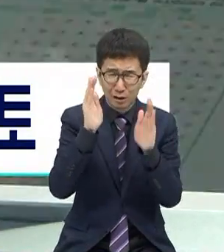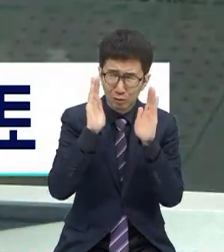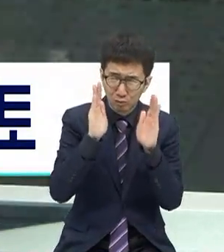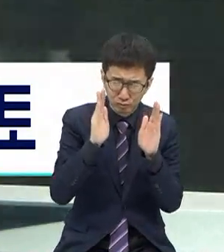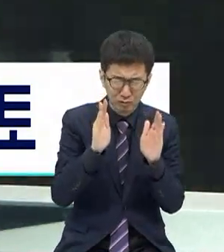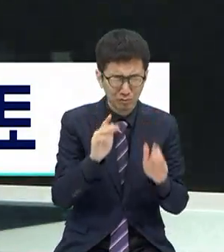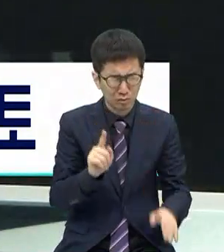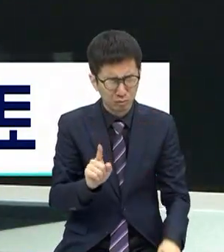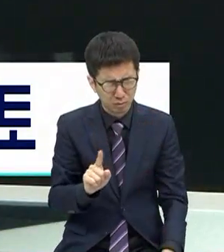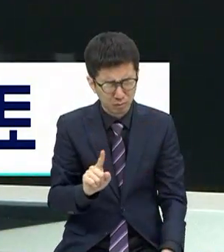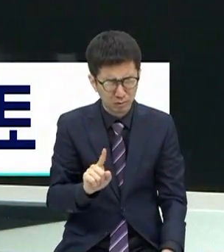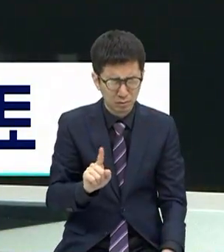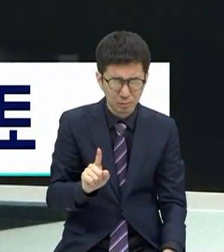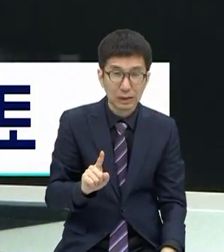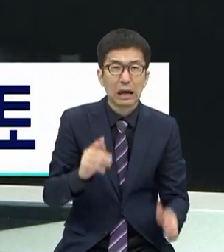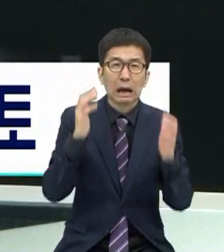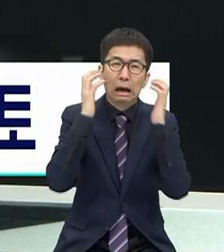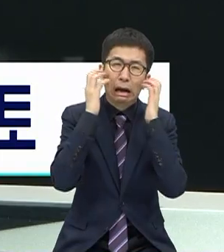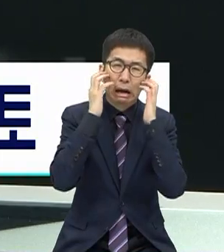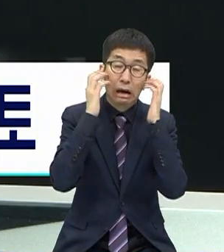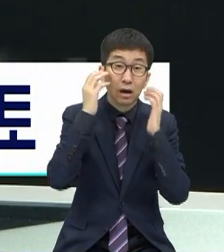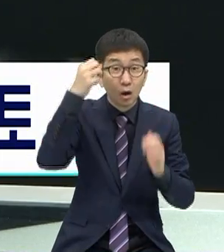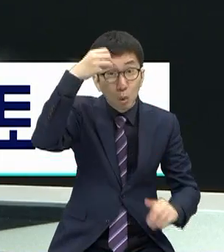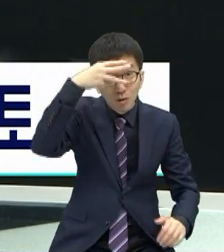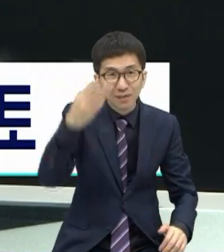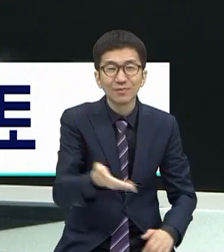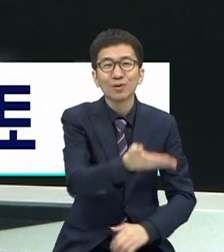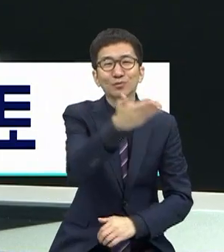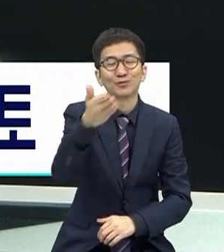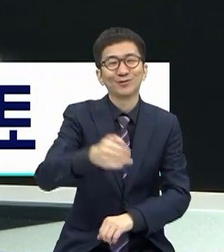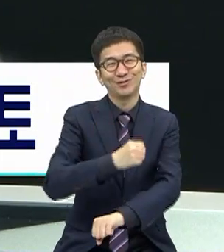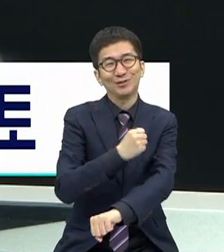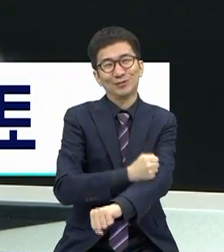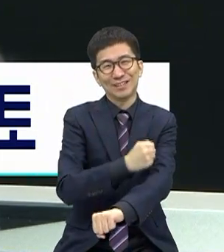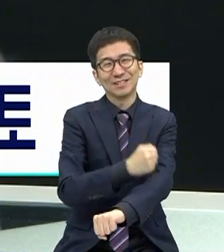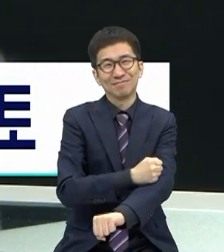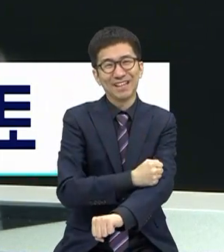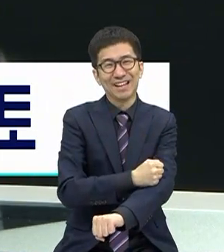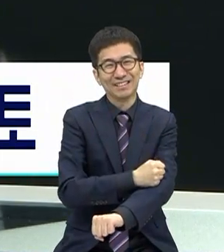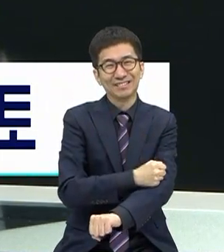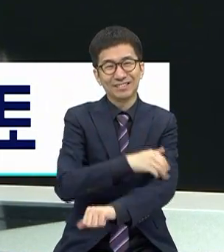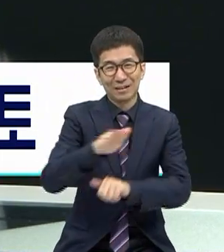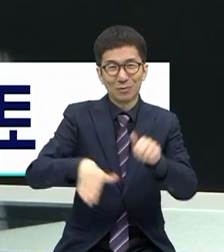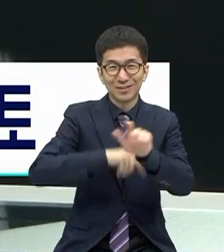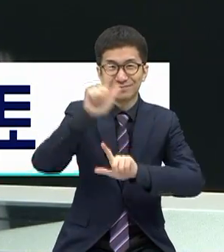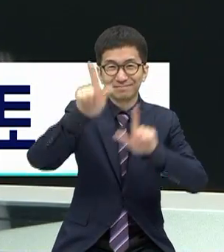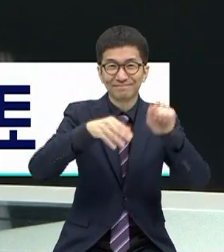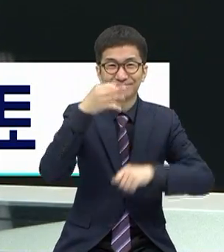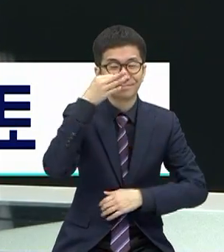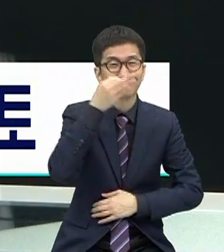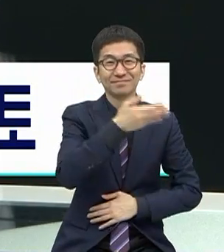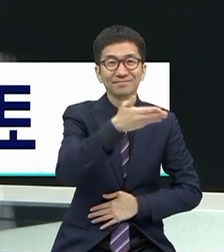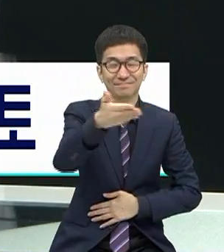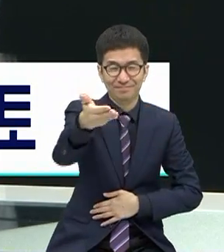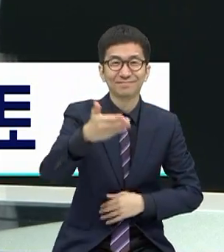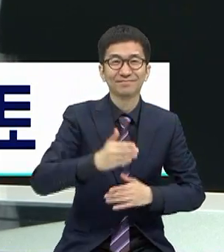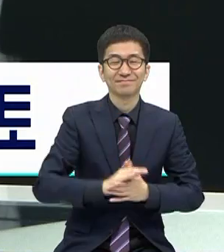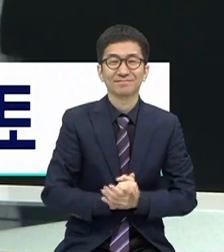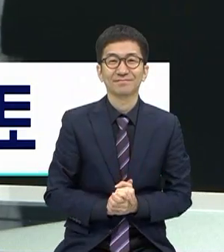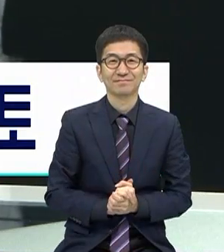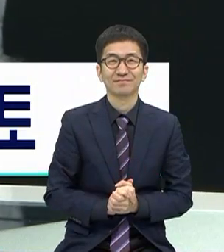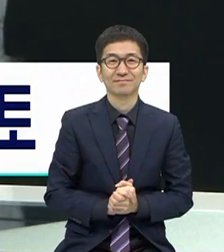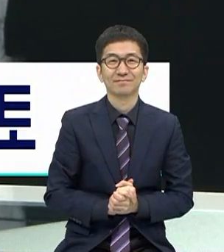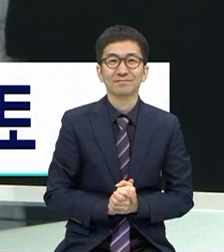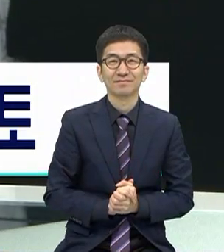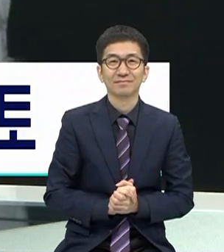가고 수능을 준비해야 했던 수험생분들 모두 고생 많으셨습니다. 신정은 기자가 오늘 시험장 앞